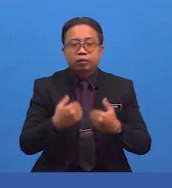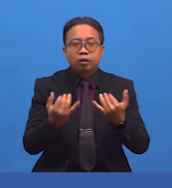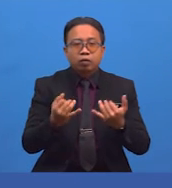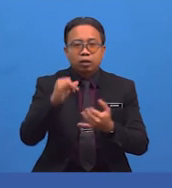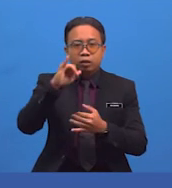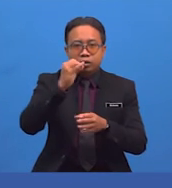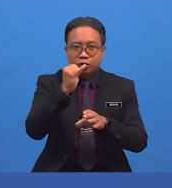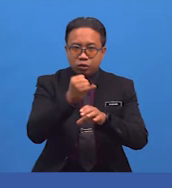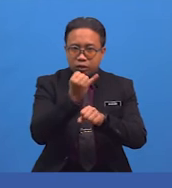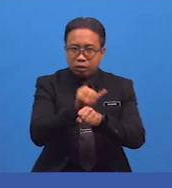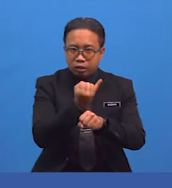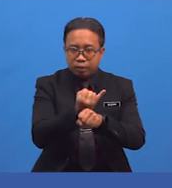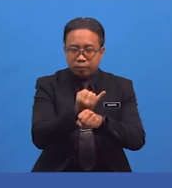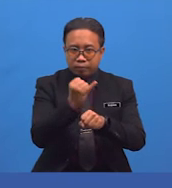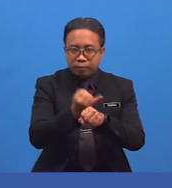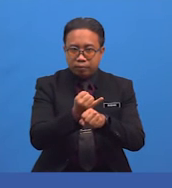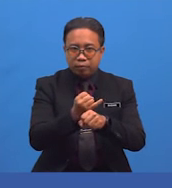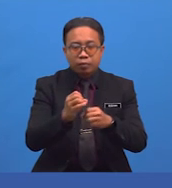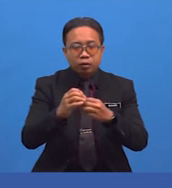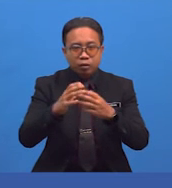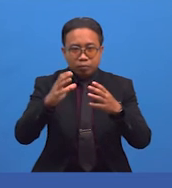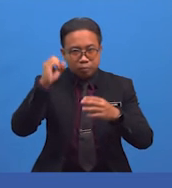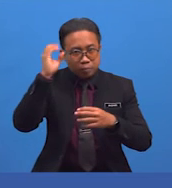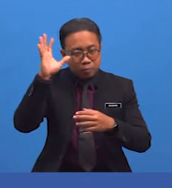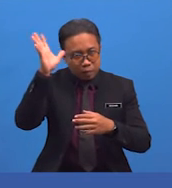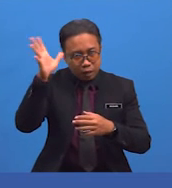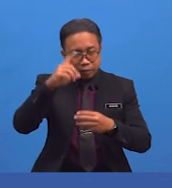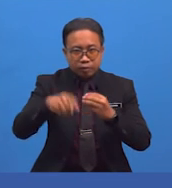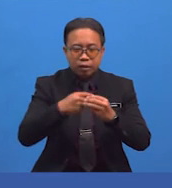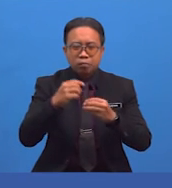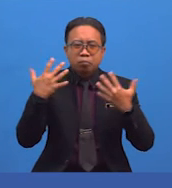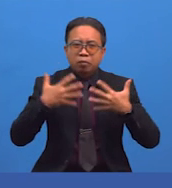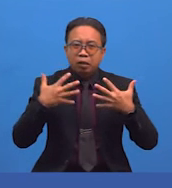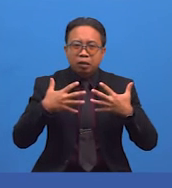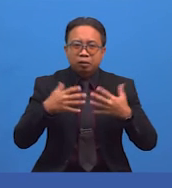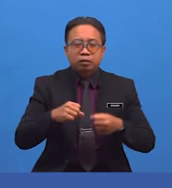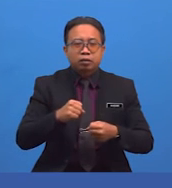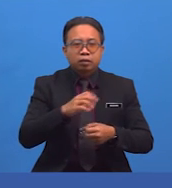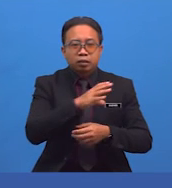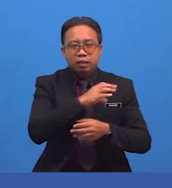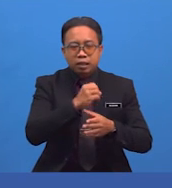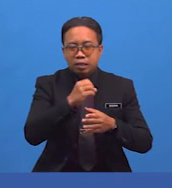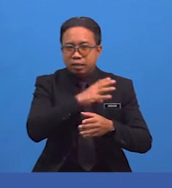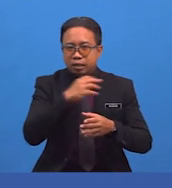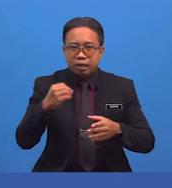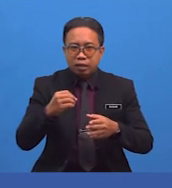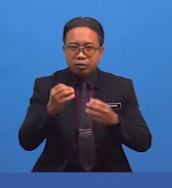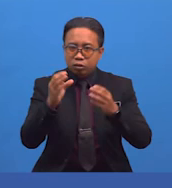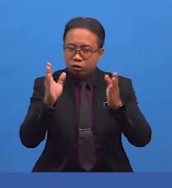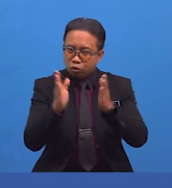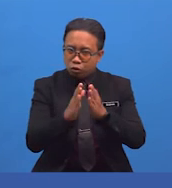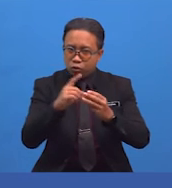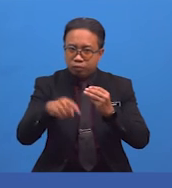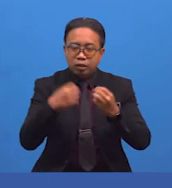bahawa jirim mengembang apabila dipanaskan dan mengecut apabila